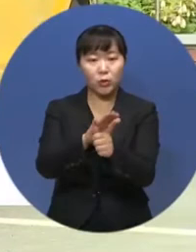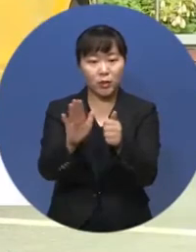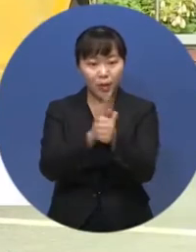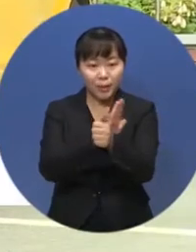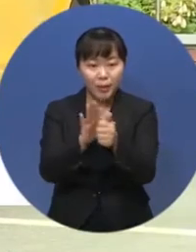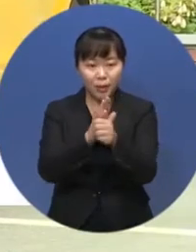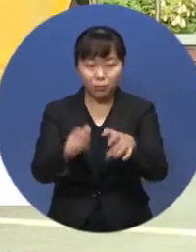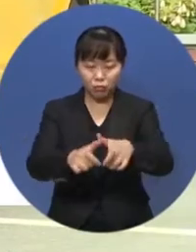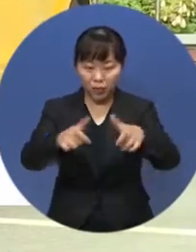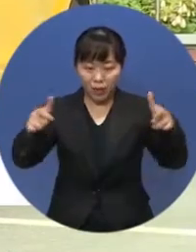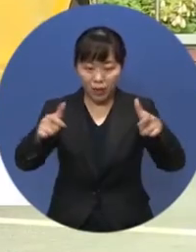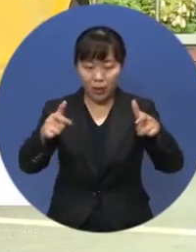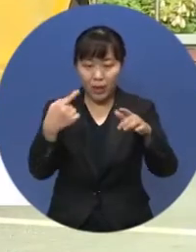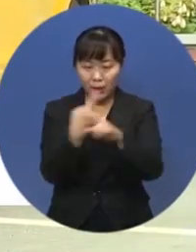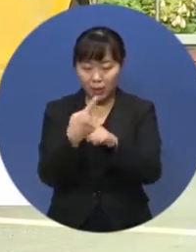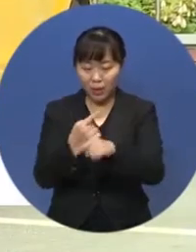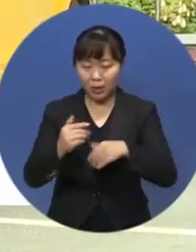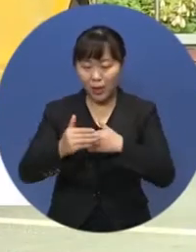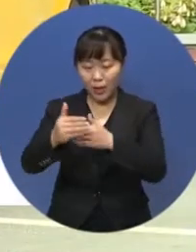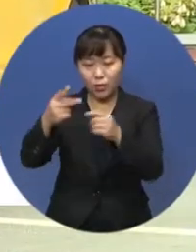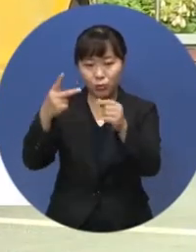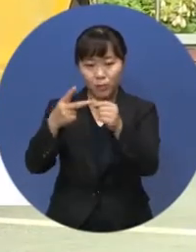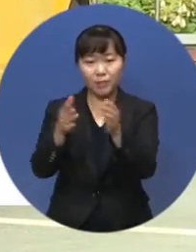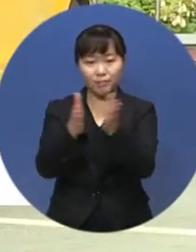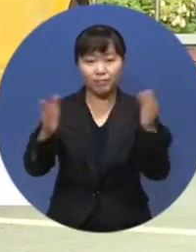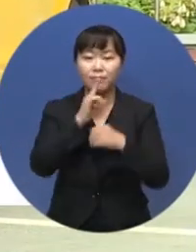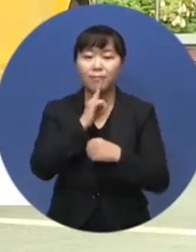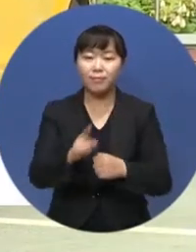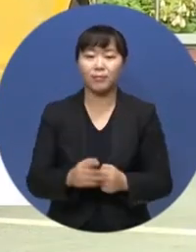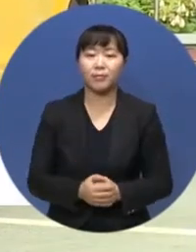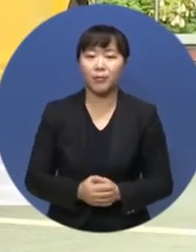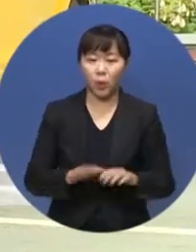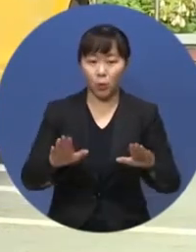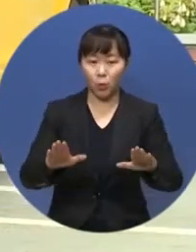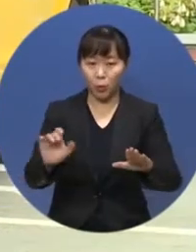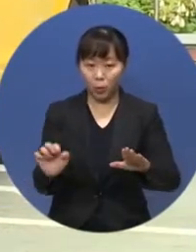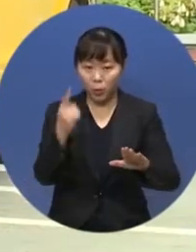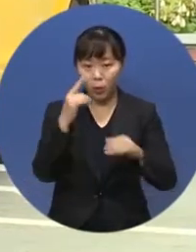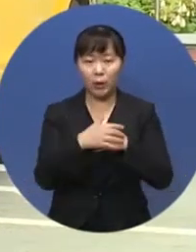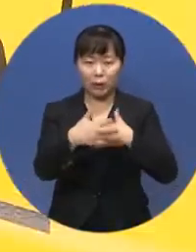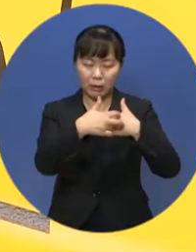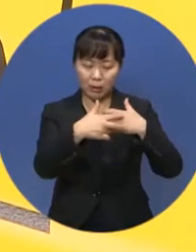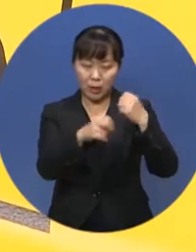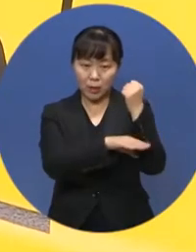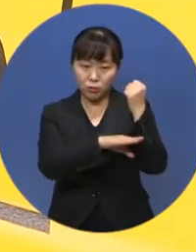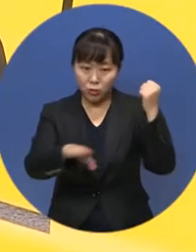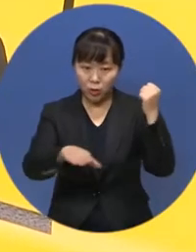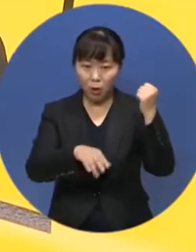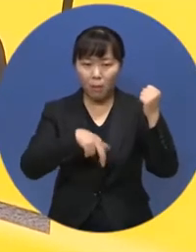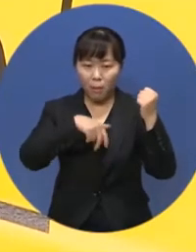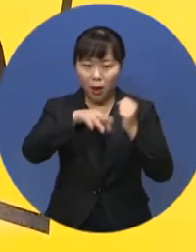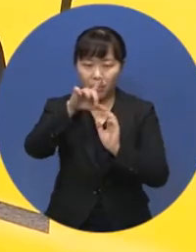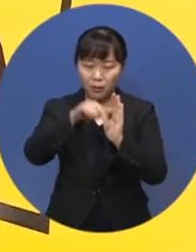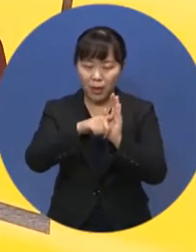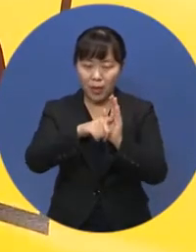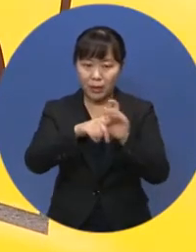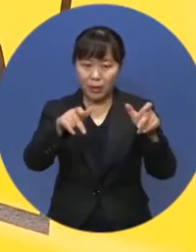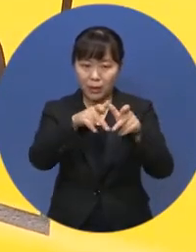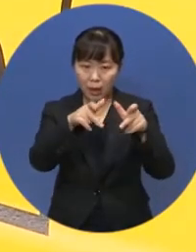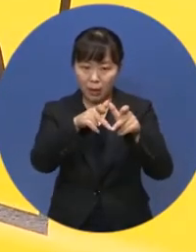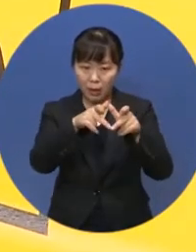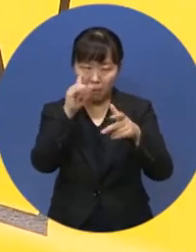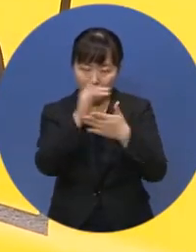개편이 단계 를 시행한다고 밝혔습니다 이번 조치로 의학적 기준인 보행 상장이 판전 기준